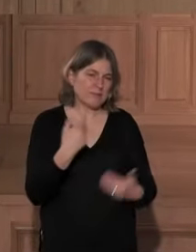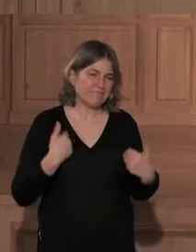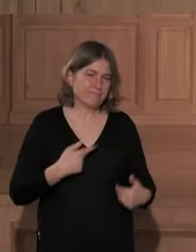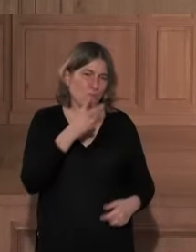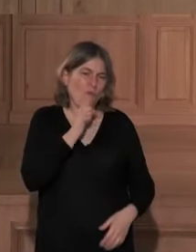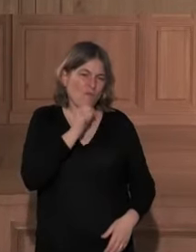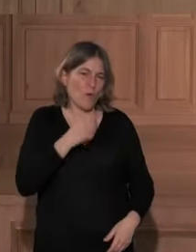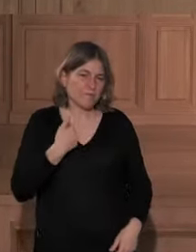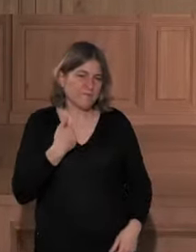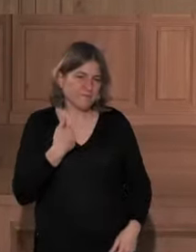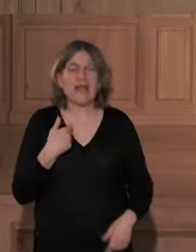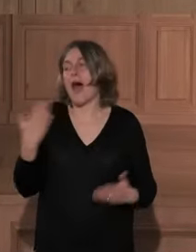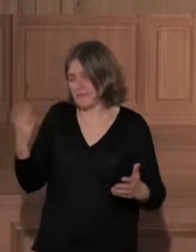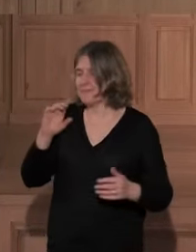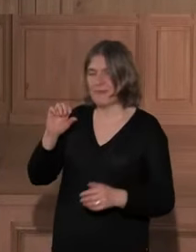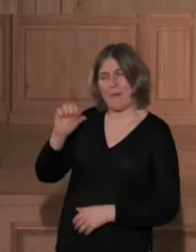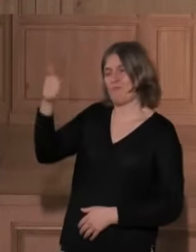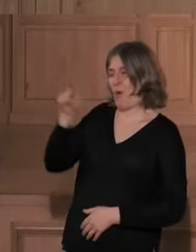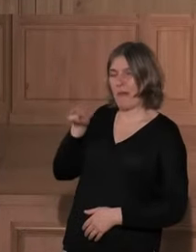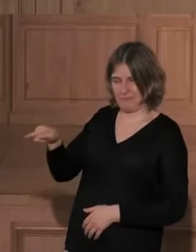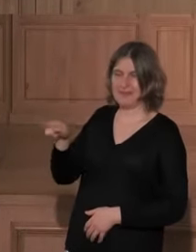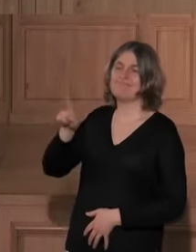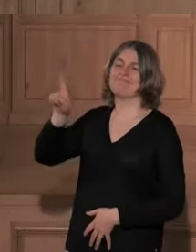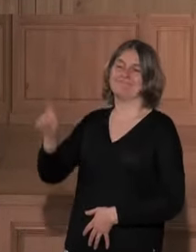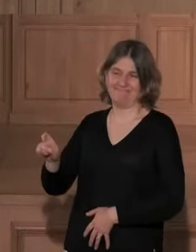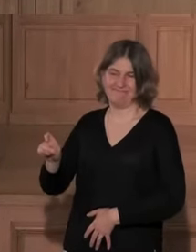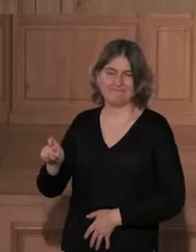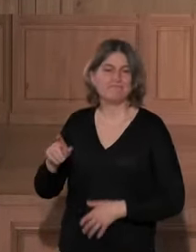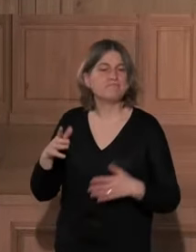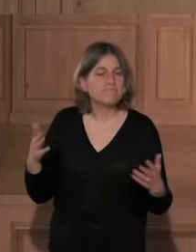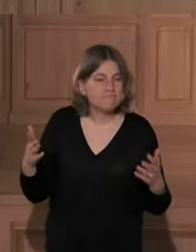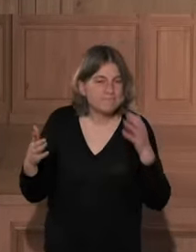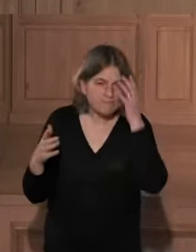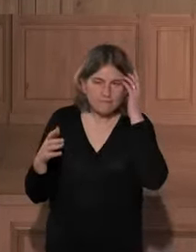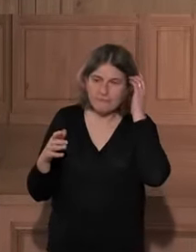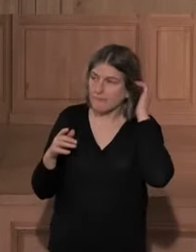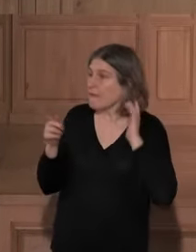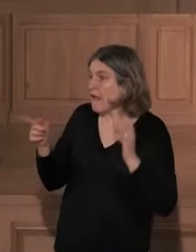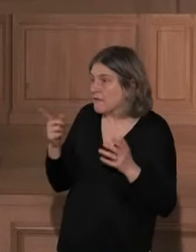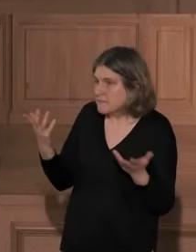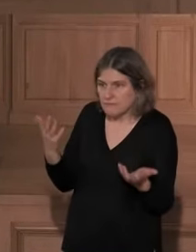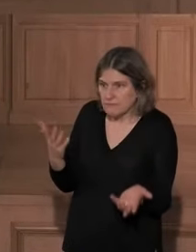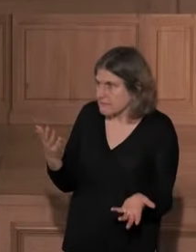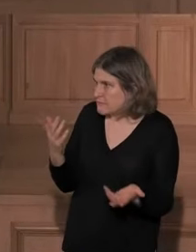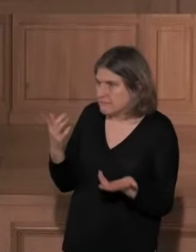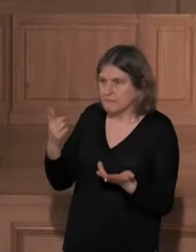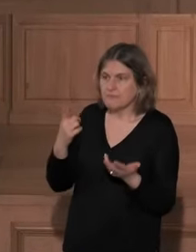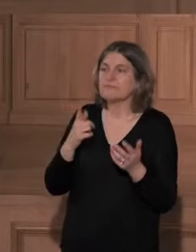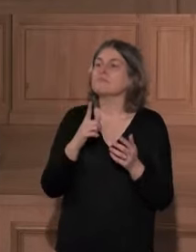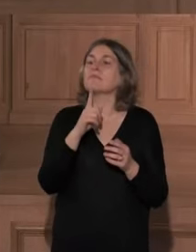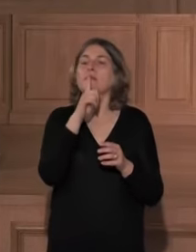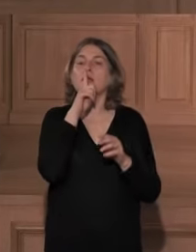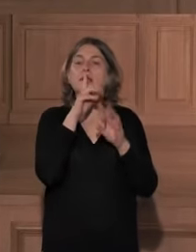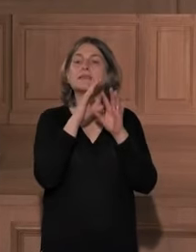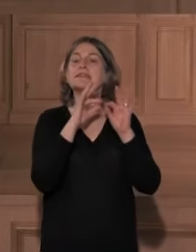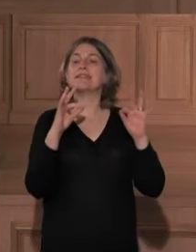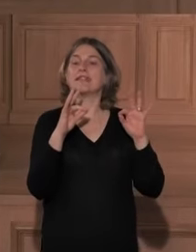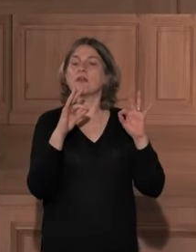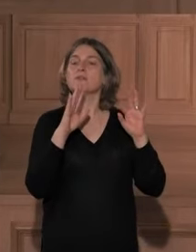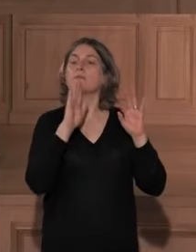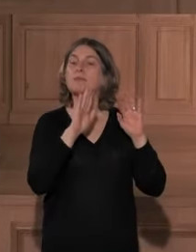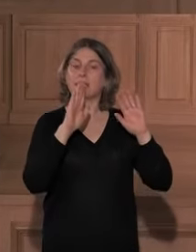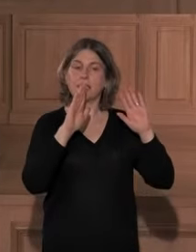Le plus ancien, en âge. Donc je vais commencer par vous. Et en fait, juste pour vous demander, mais qui, en fait, qui êtes-vous, d'où venez-vous? Le silence des justes est arrivé à un moment de votre vie, mais il y a eu